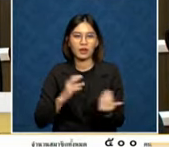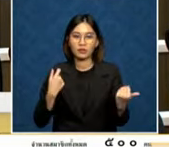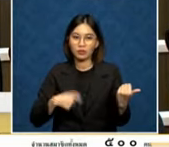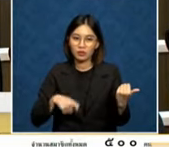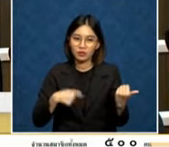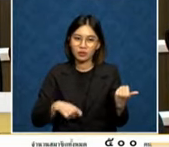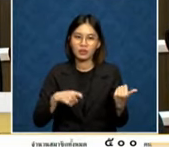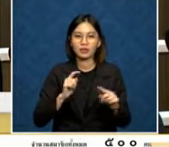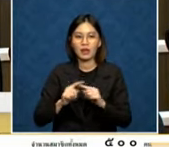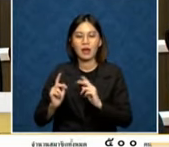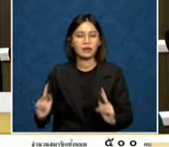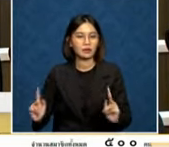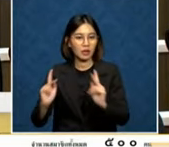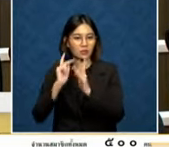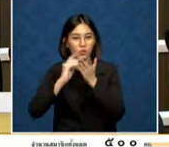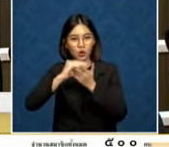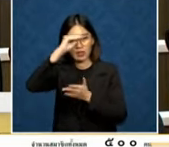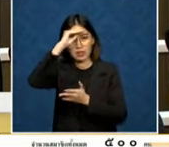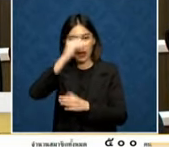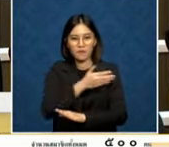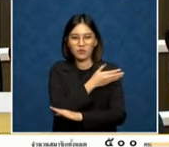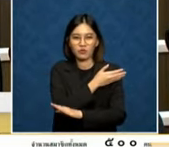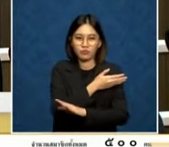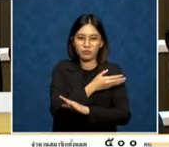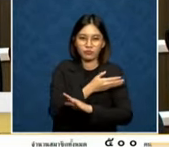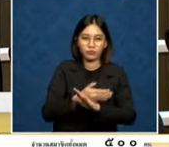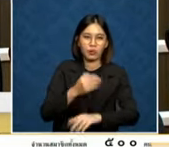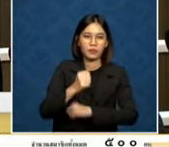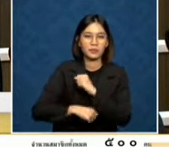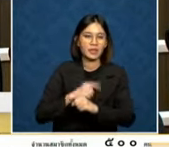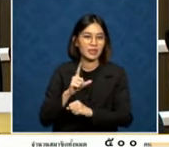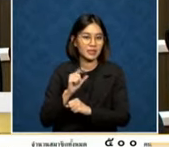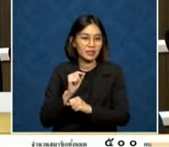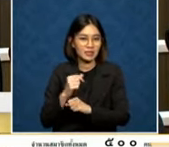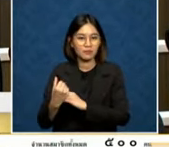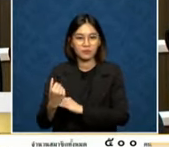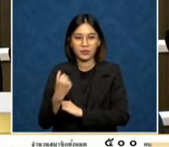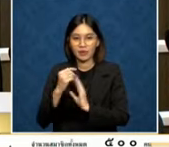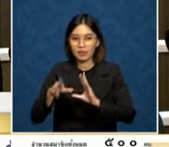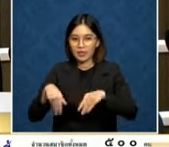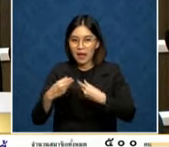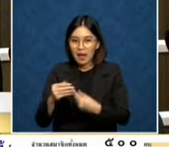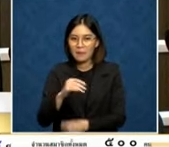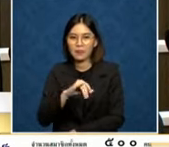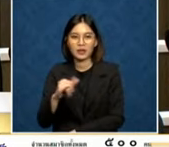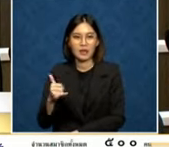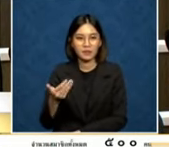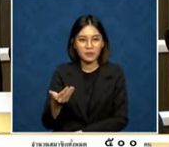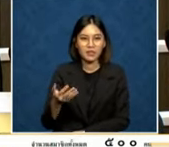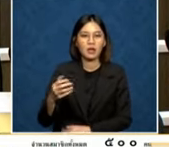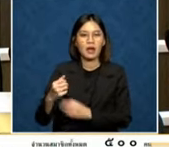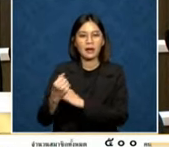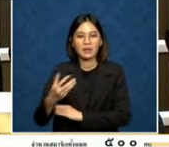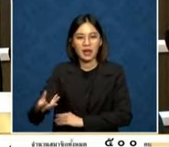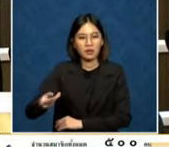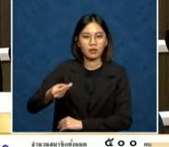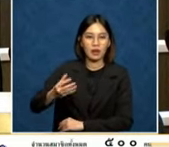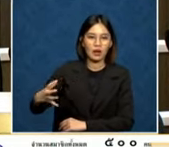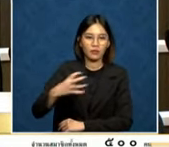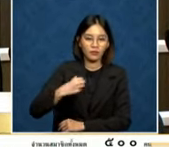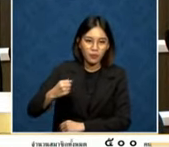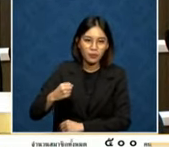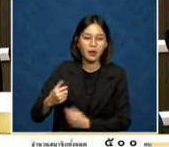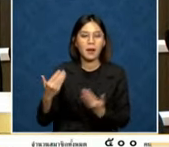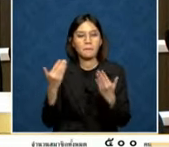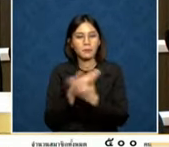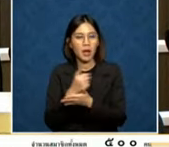กระทรวงศึกษาธิการผ่านมา 20กว่าปีมีการกระจายอำนาจบ้างขอคืนอำนาจบ้างสลับ